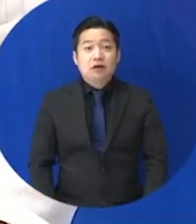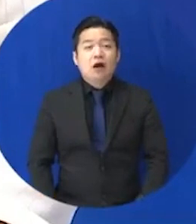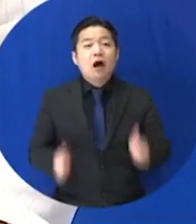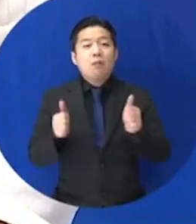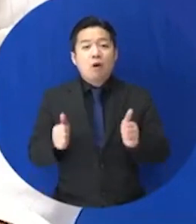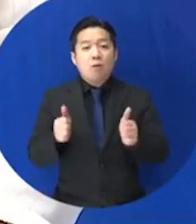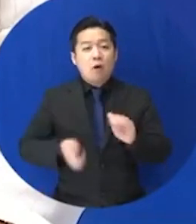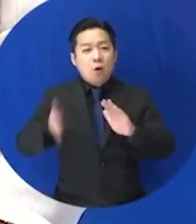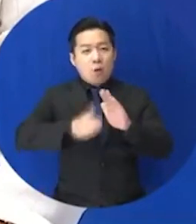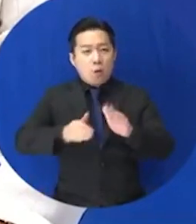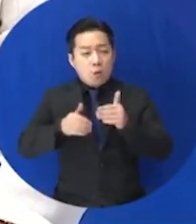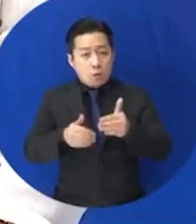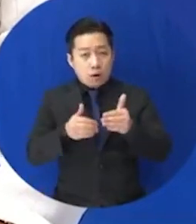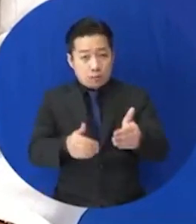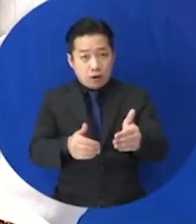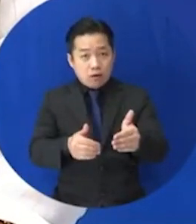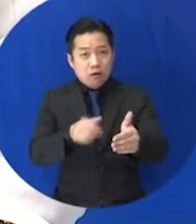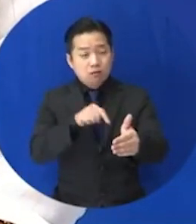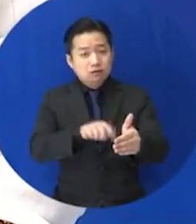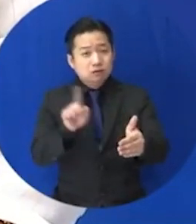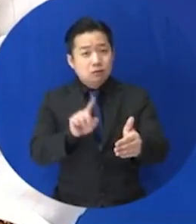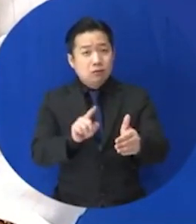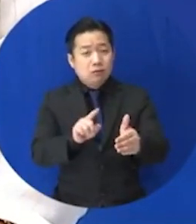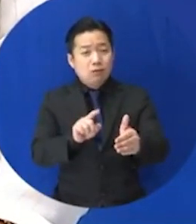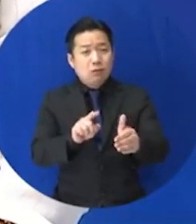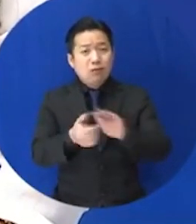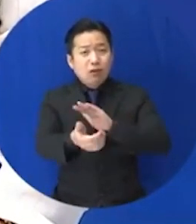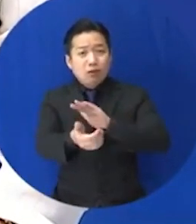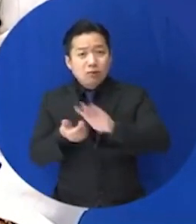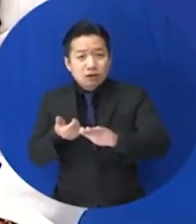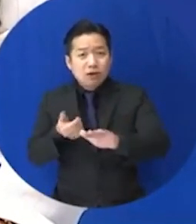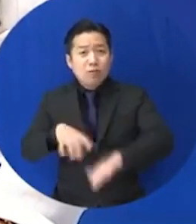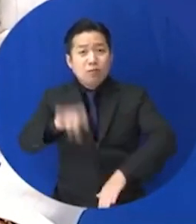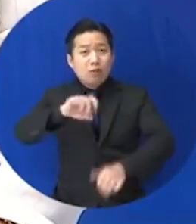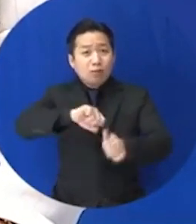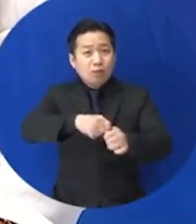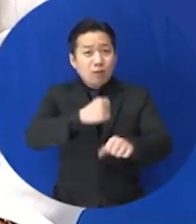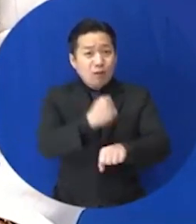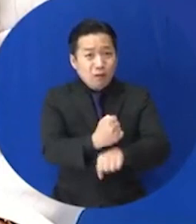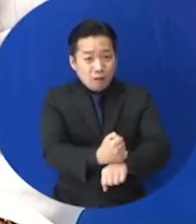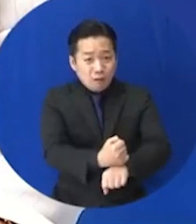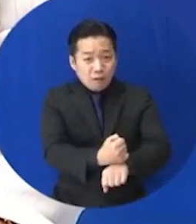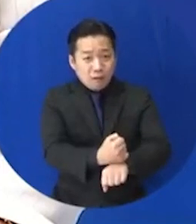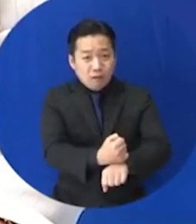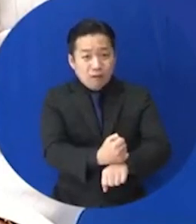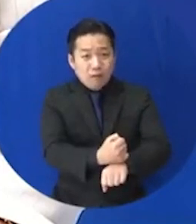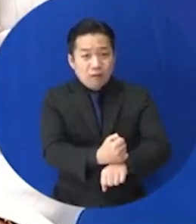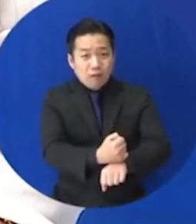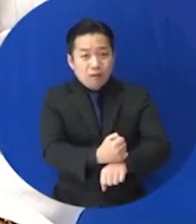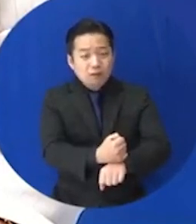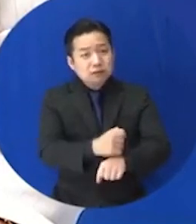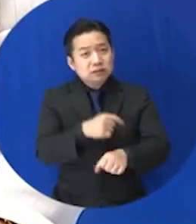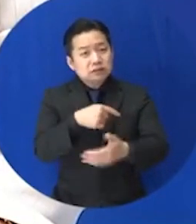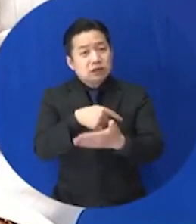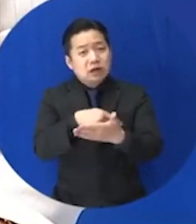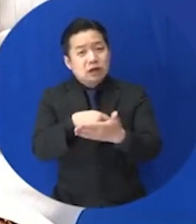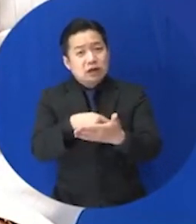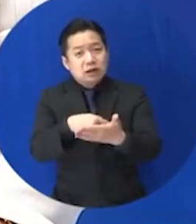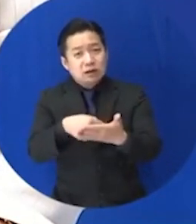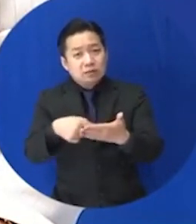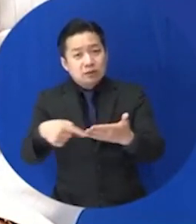대단히 예방적 행정 처분을 이런 경우에 한다 하는 것은 좀뭐 피해 회복이나